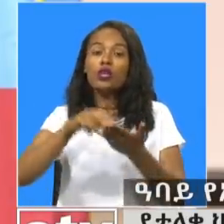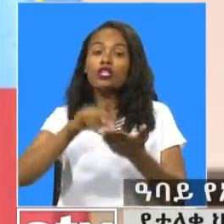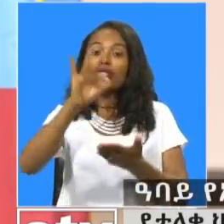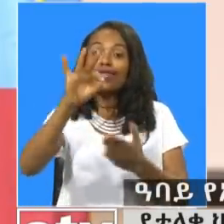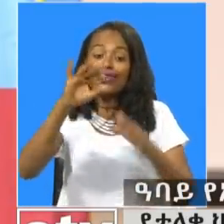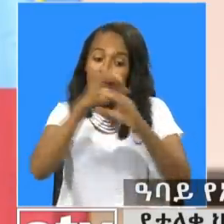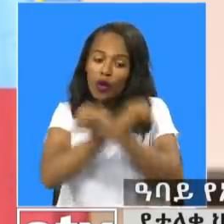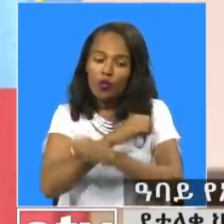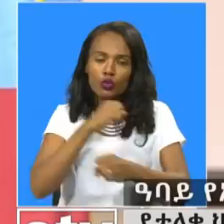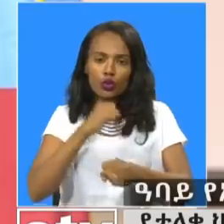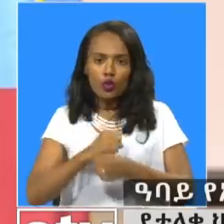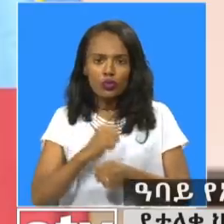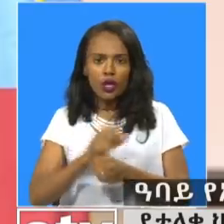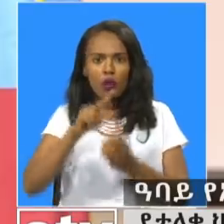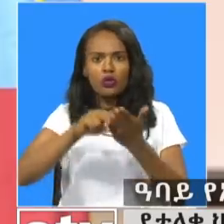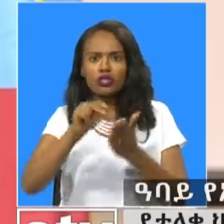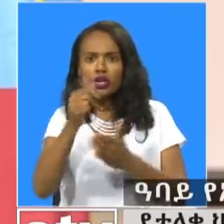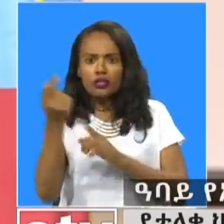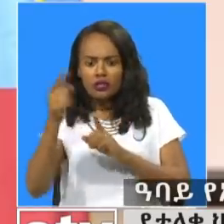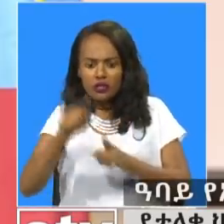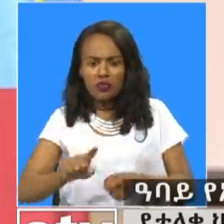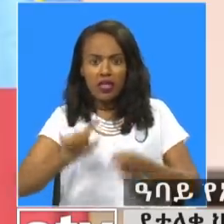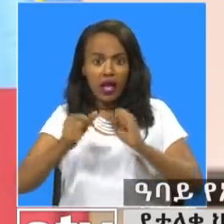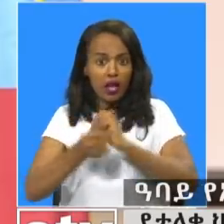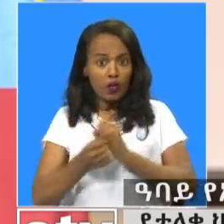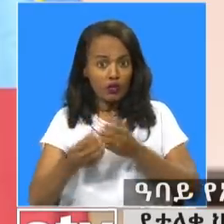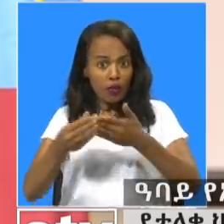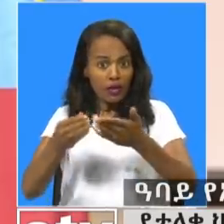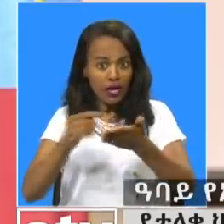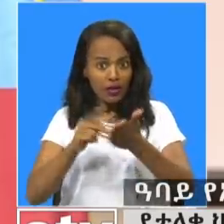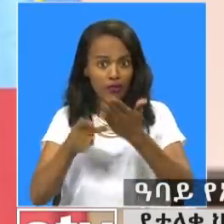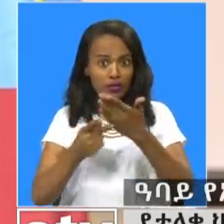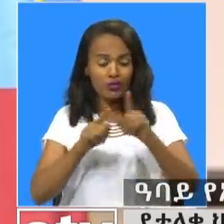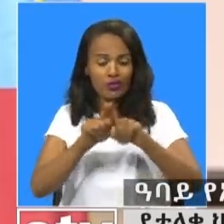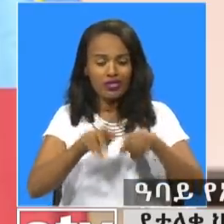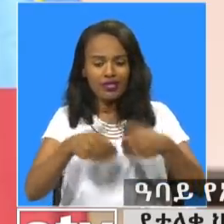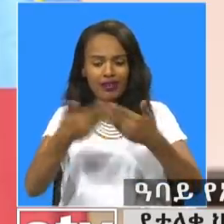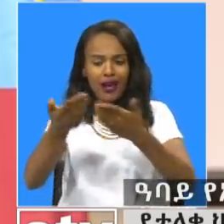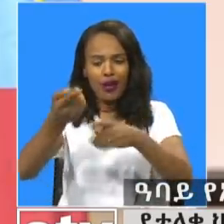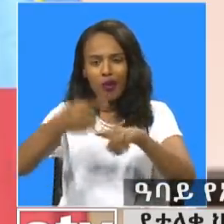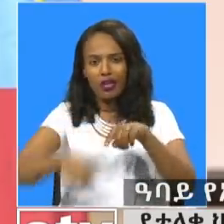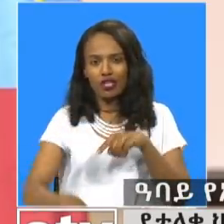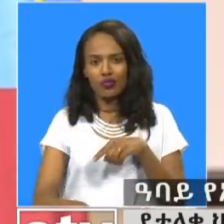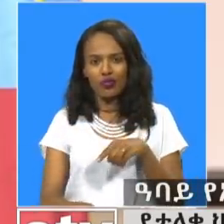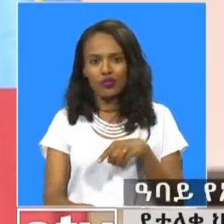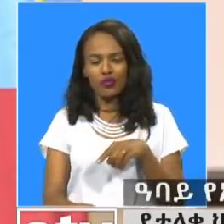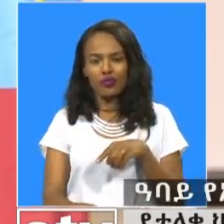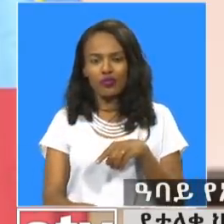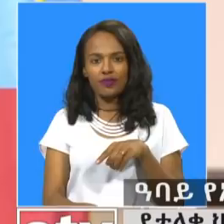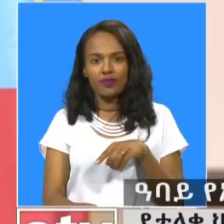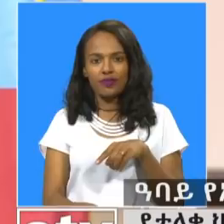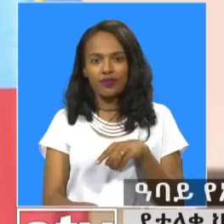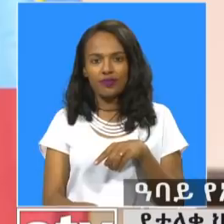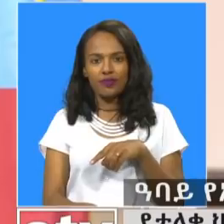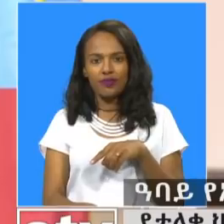2009 አልቆ ስራ ቢሰራ ኖሮ 2010 የመጣ የለውጥ አመራር ይህን ፕሮጀክት ለድርድር ሊያቀርበው አይችልም።